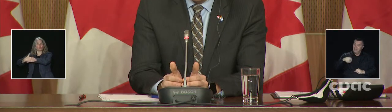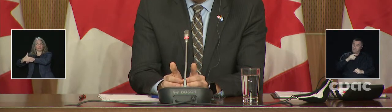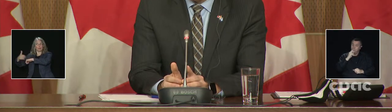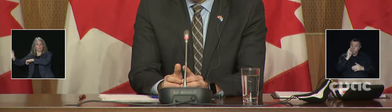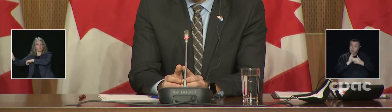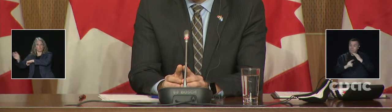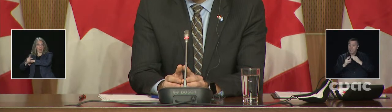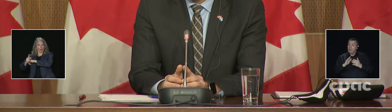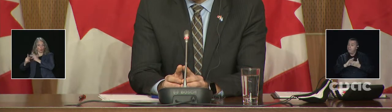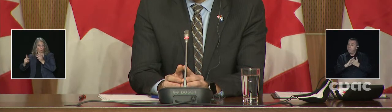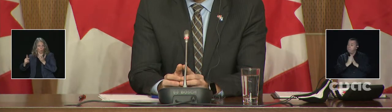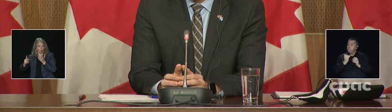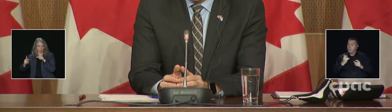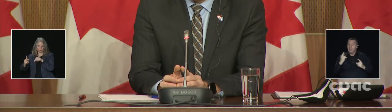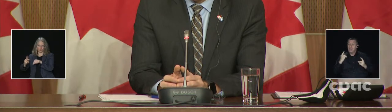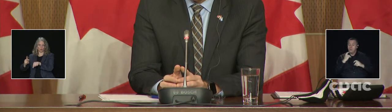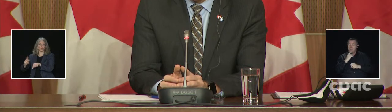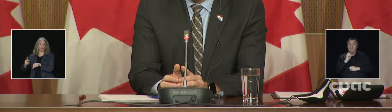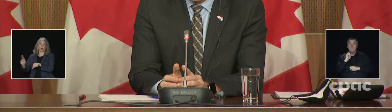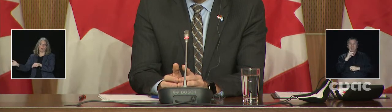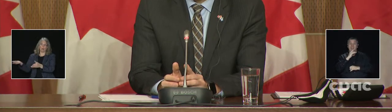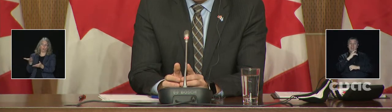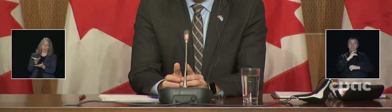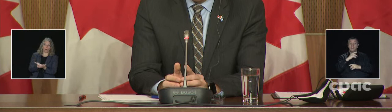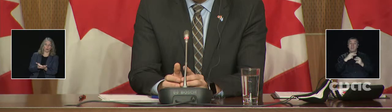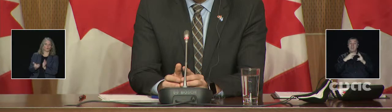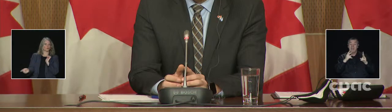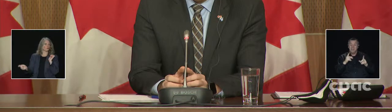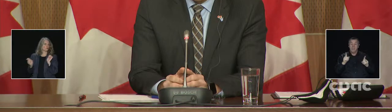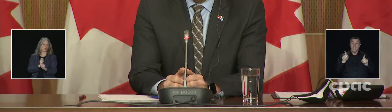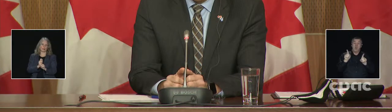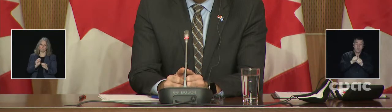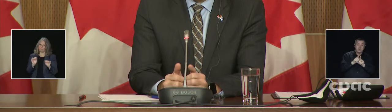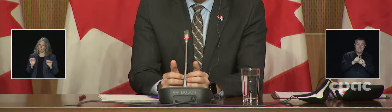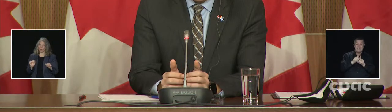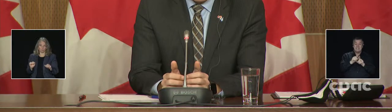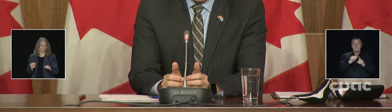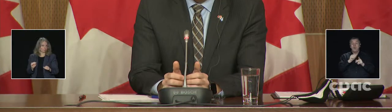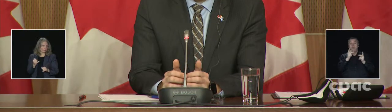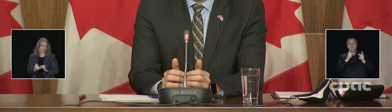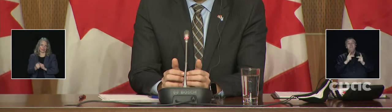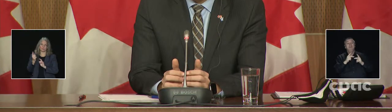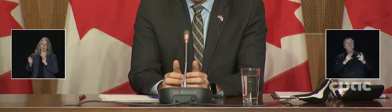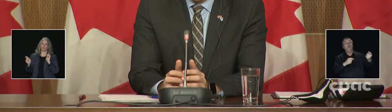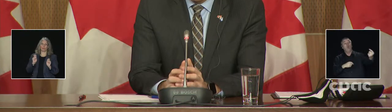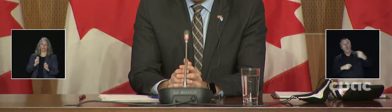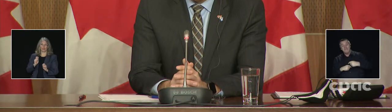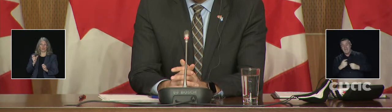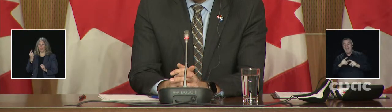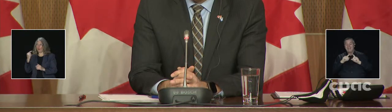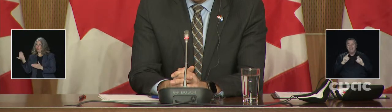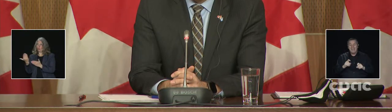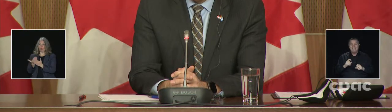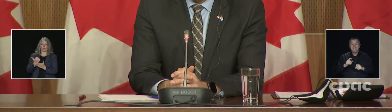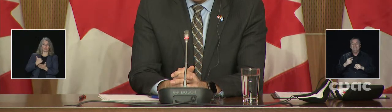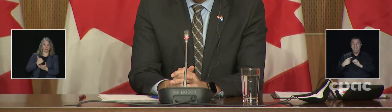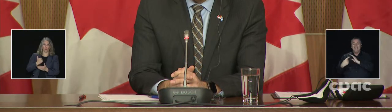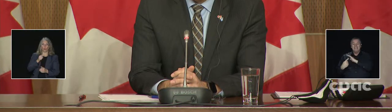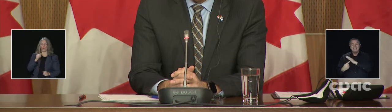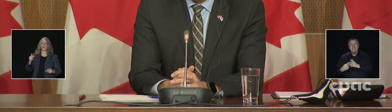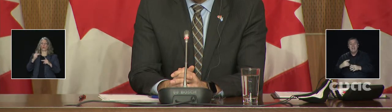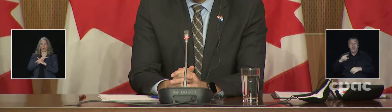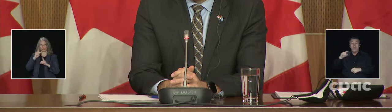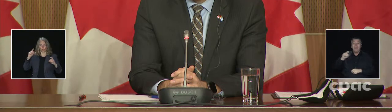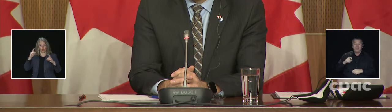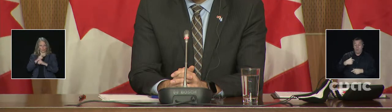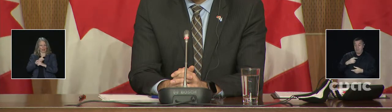beaucoup plus compliqué de voyager à l'étranger et plus compliqué aussi de revenir au pays avec les tests et les quarantaines obligatoires qu'on est en train de